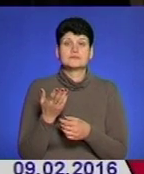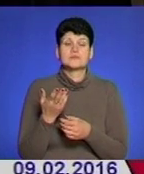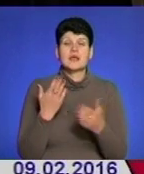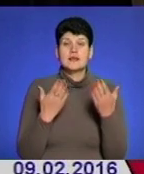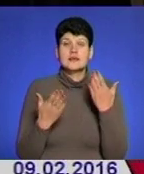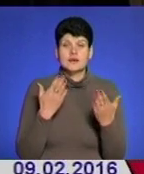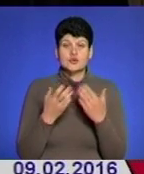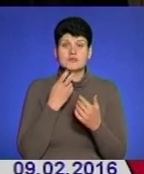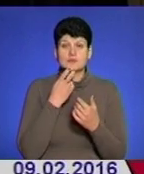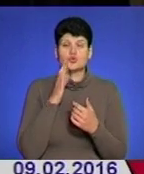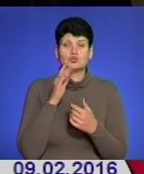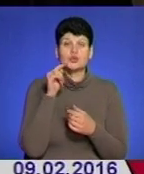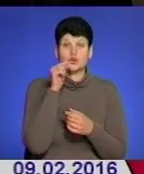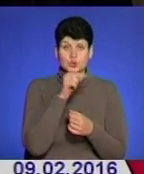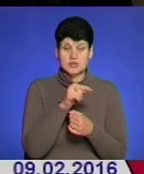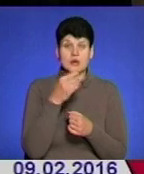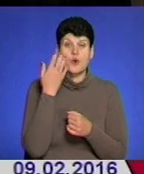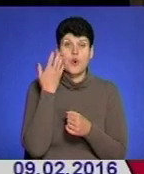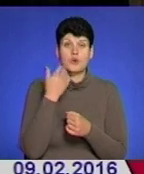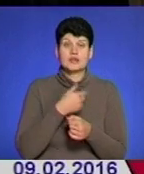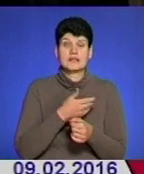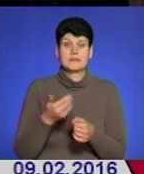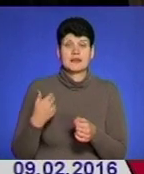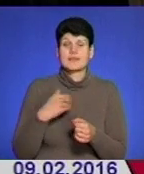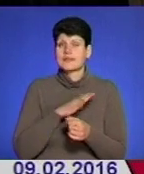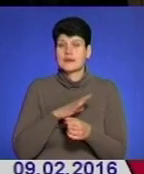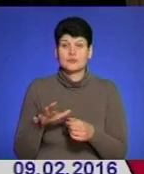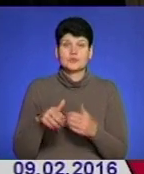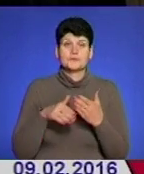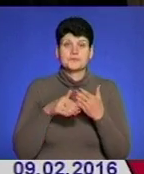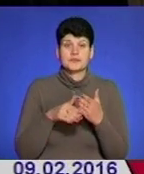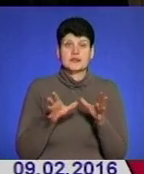Якщо смішно буде тоді, коли ми не будемо докладати спільно